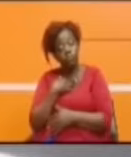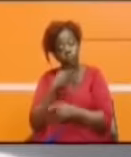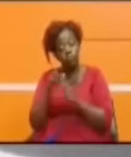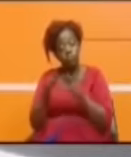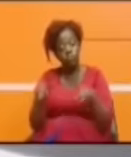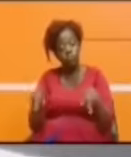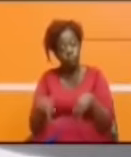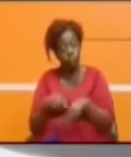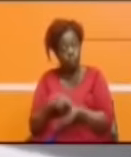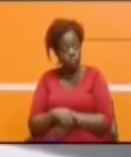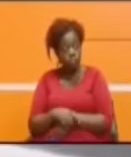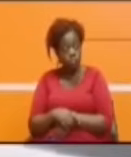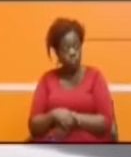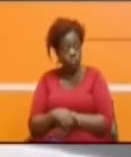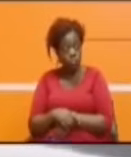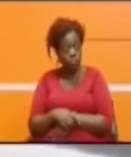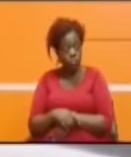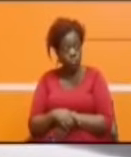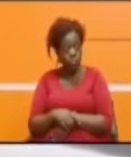bw'ebibiina.